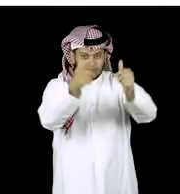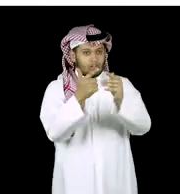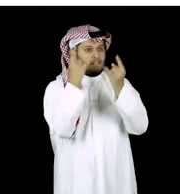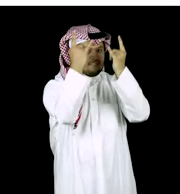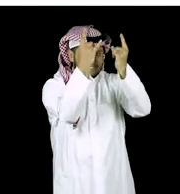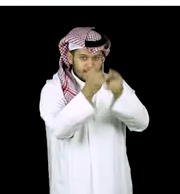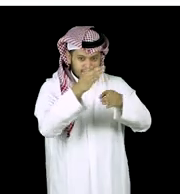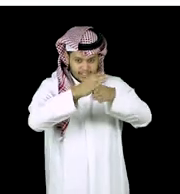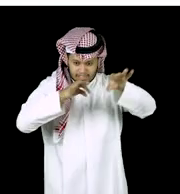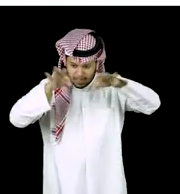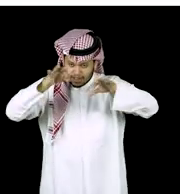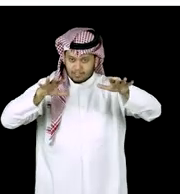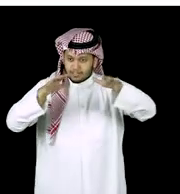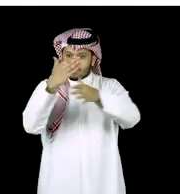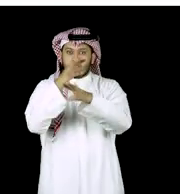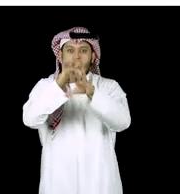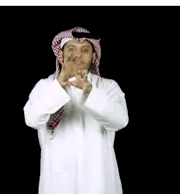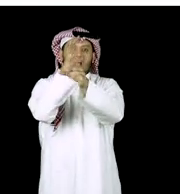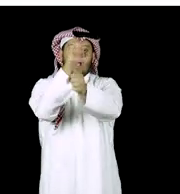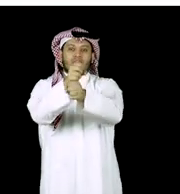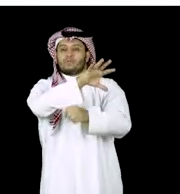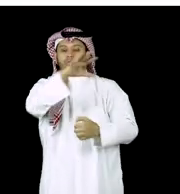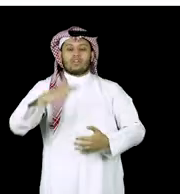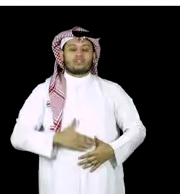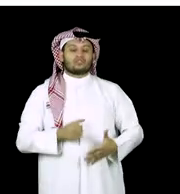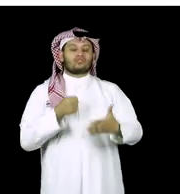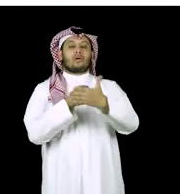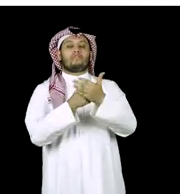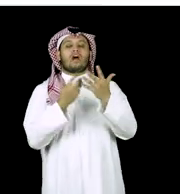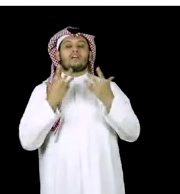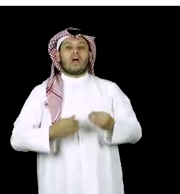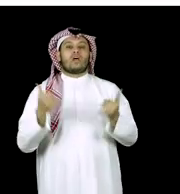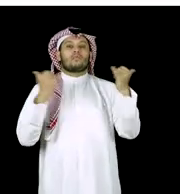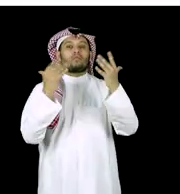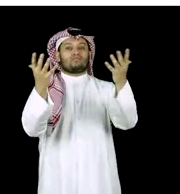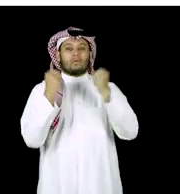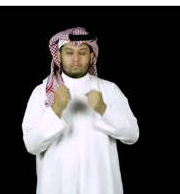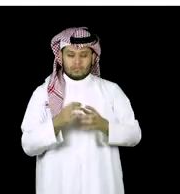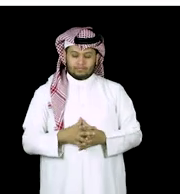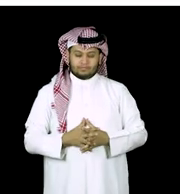وتنظيمها بما يكفل إشباع حاجات الناس في الدولة.